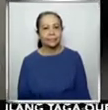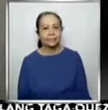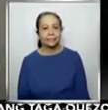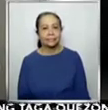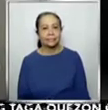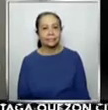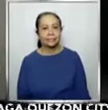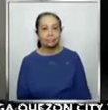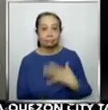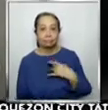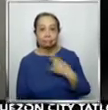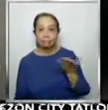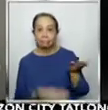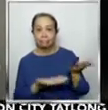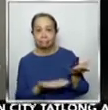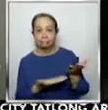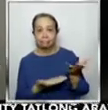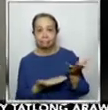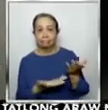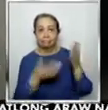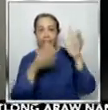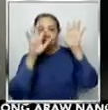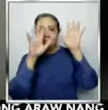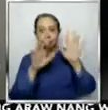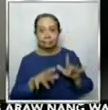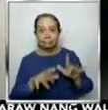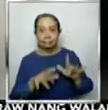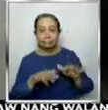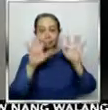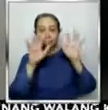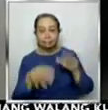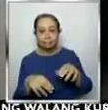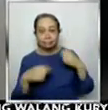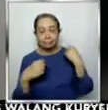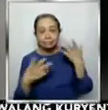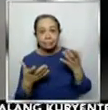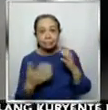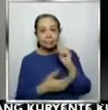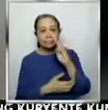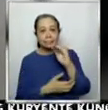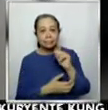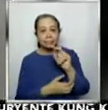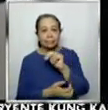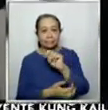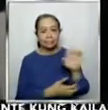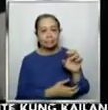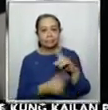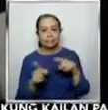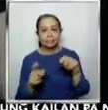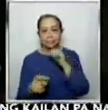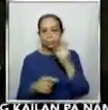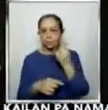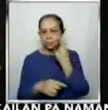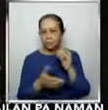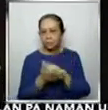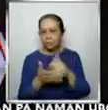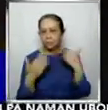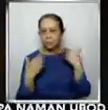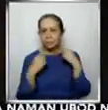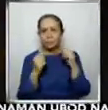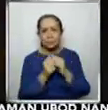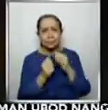Gusto mo yon? Umulan sa gitna ng tag-init sa Cabiao, Nueva Ecija. At hindi lang yan, dahil may kasama pang